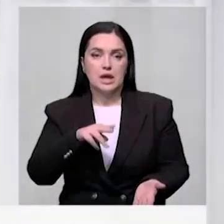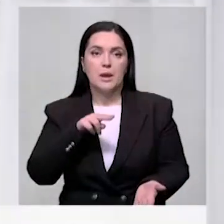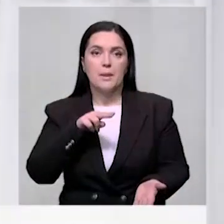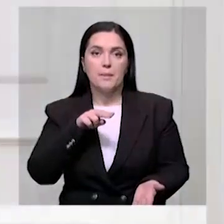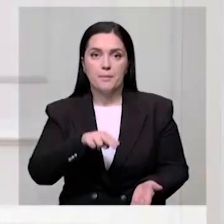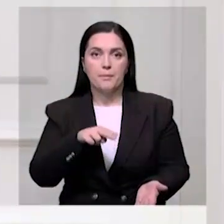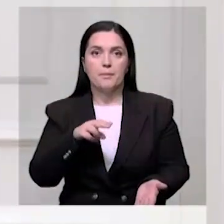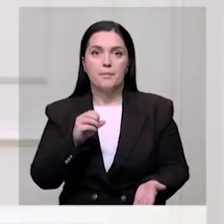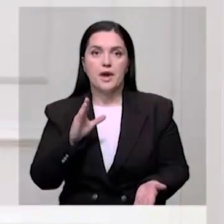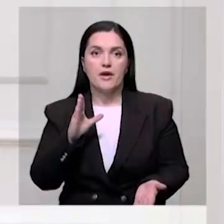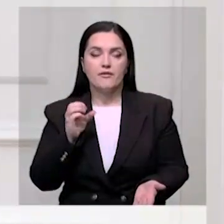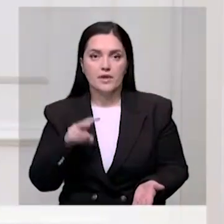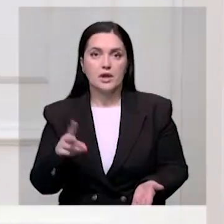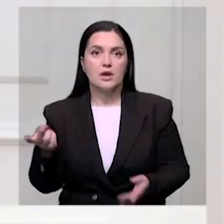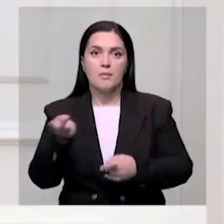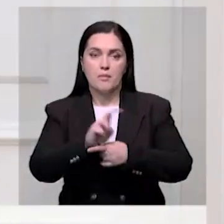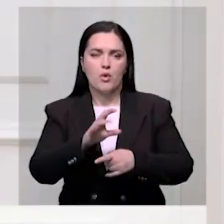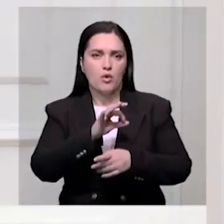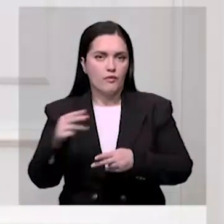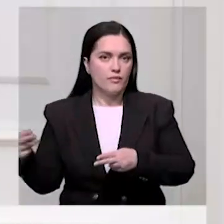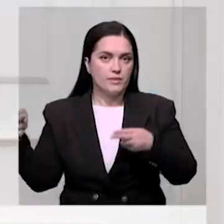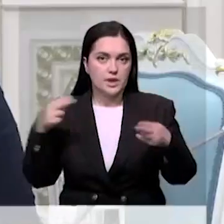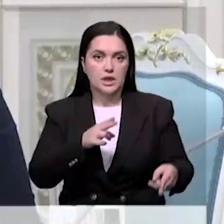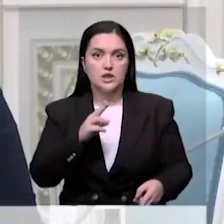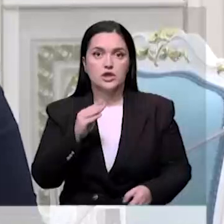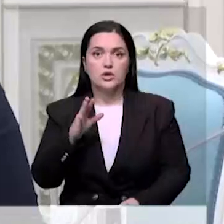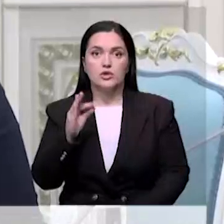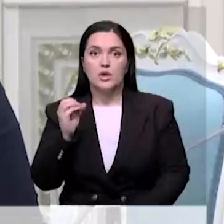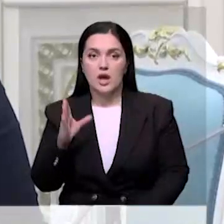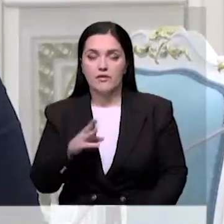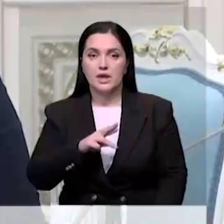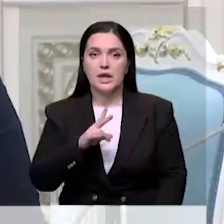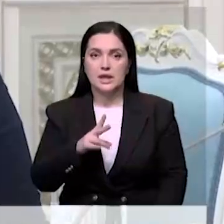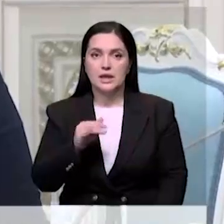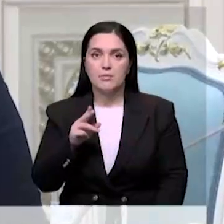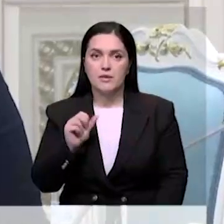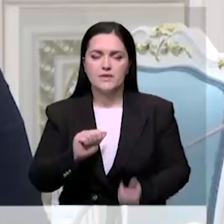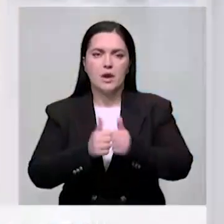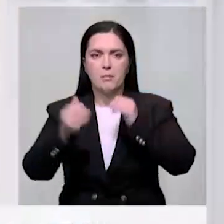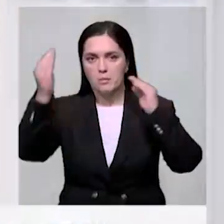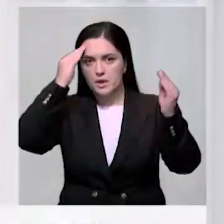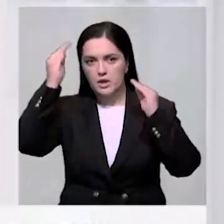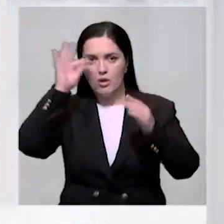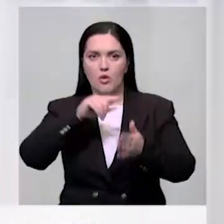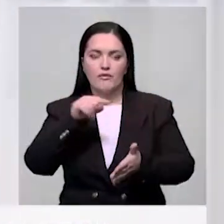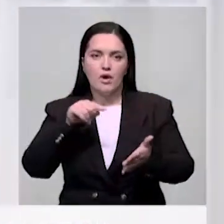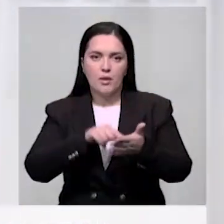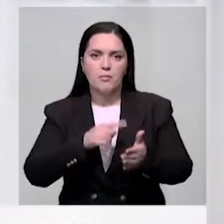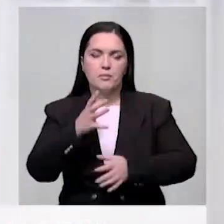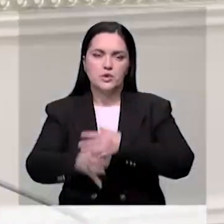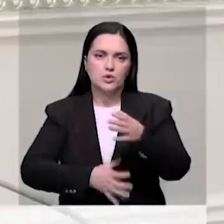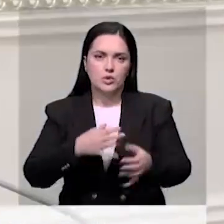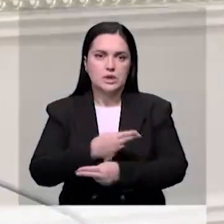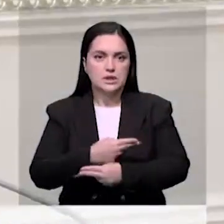Павла посетить Прагу с официальным визитом. Касым-Жомарт Токаев и Ян Липавский обменялись мнениями по актуальным вопросам региональности